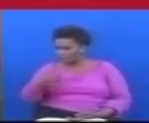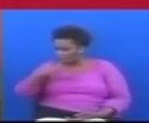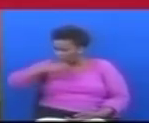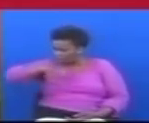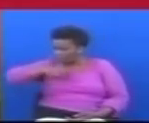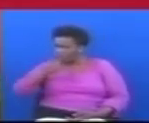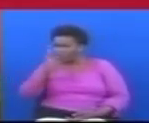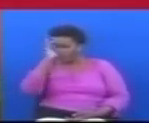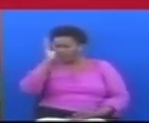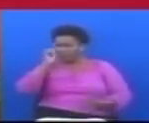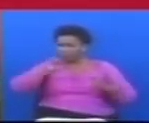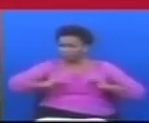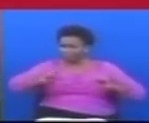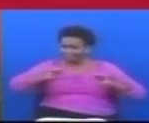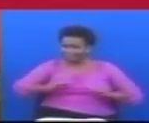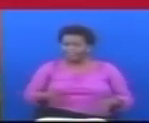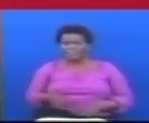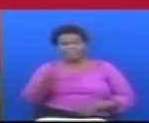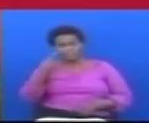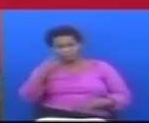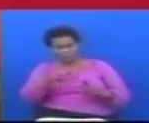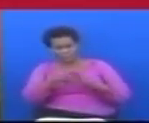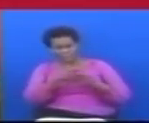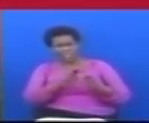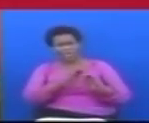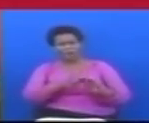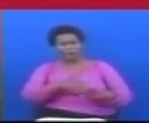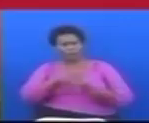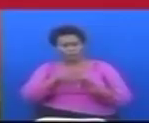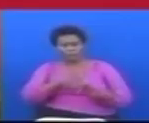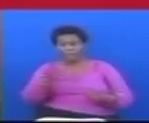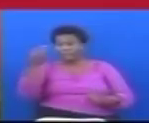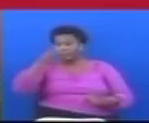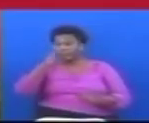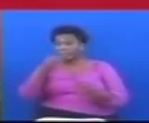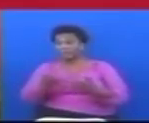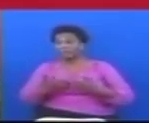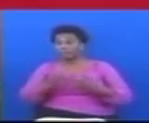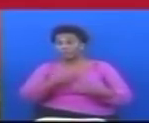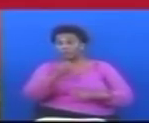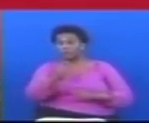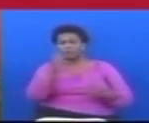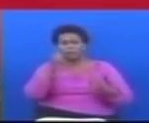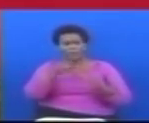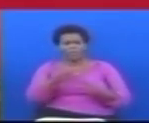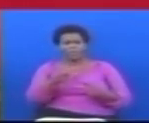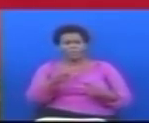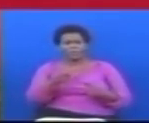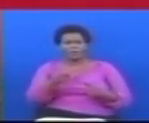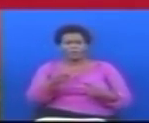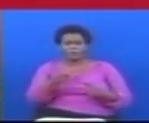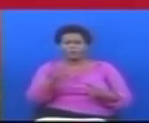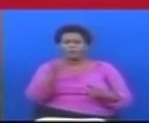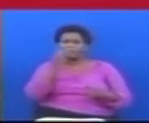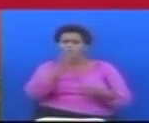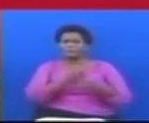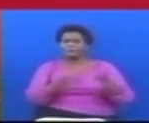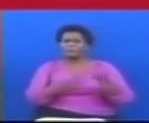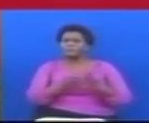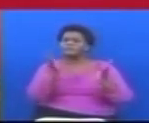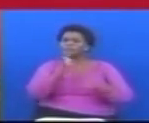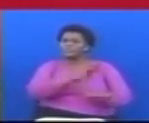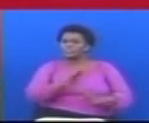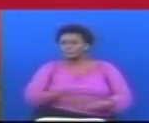suasua kidogo, lakini tumechukua hatua ili sasa kwa haraka barabara hii iweze kukamilishwa kutoka Makutano kwenda